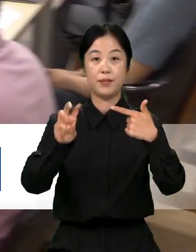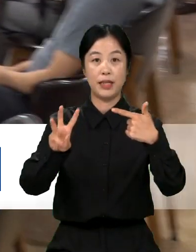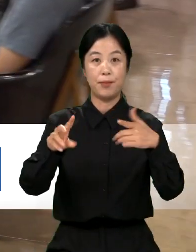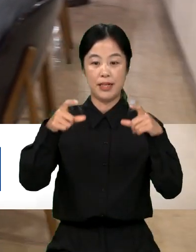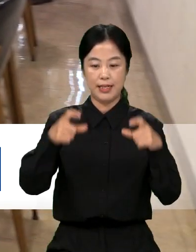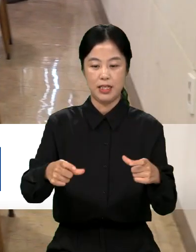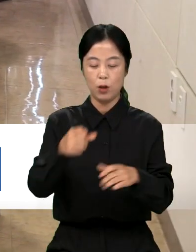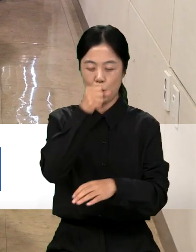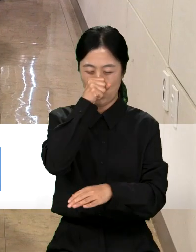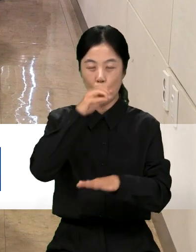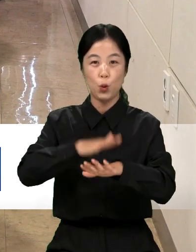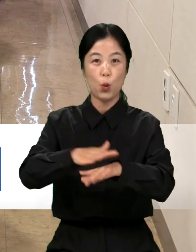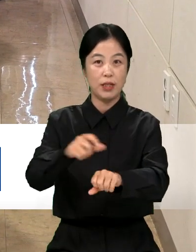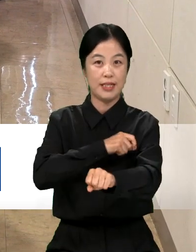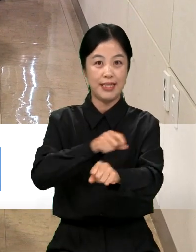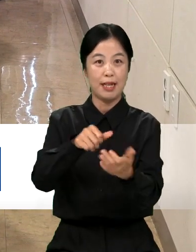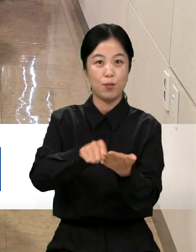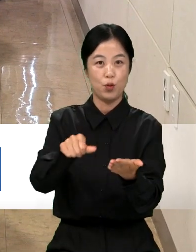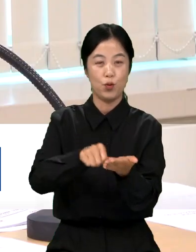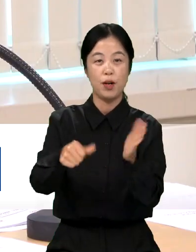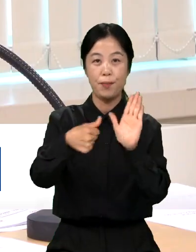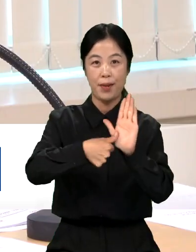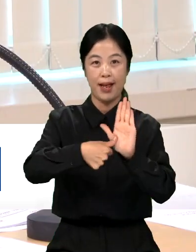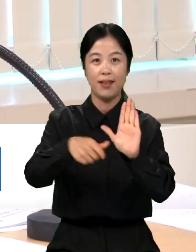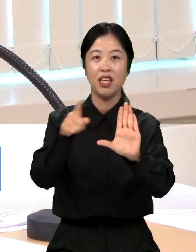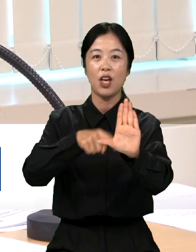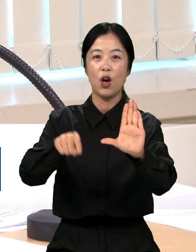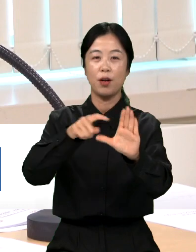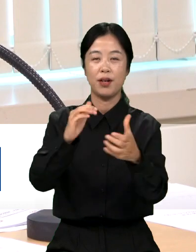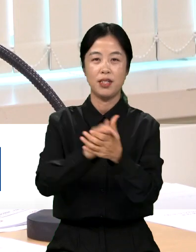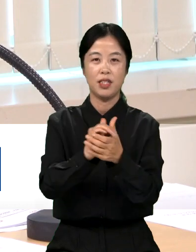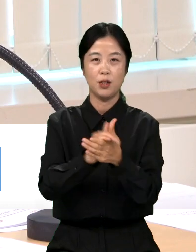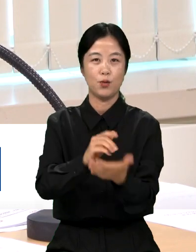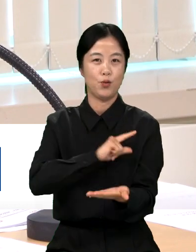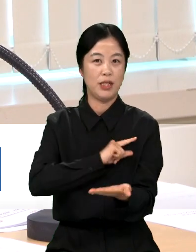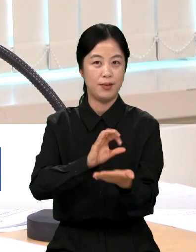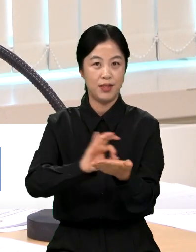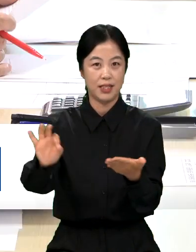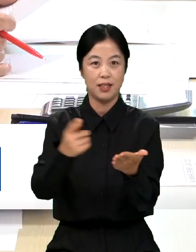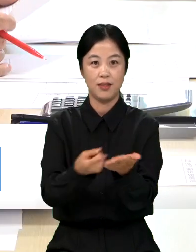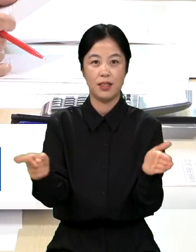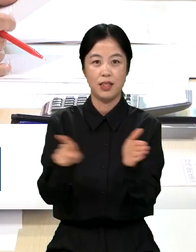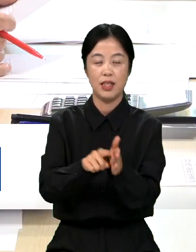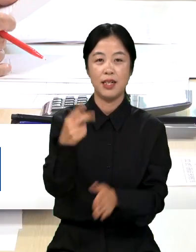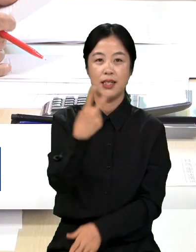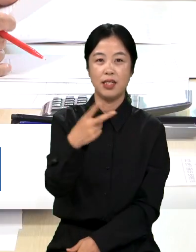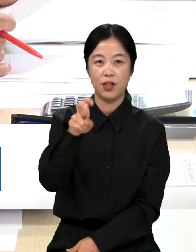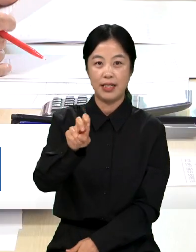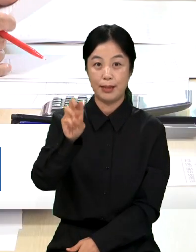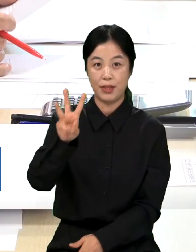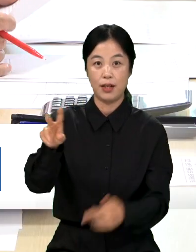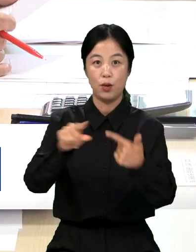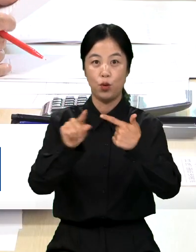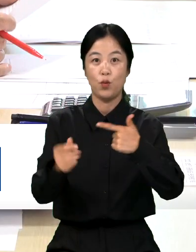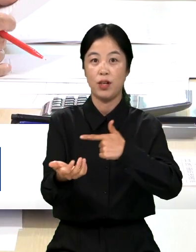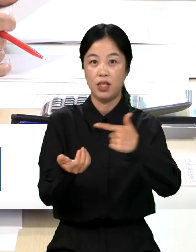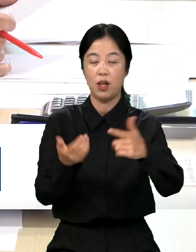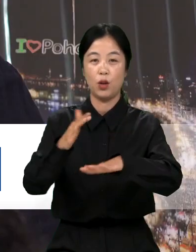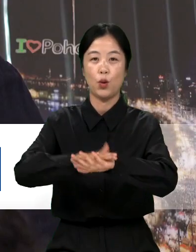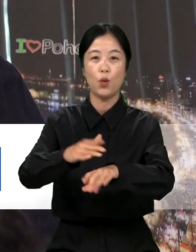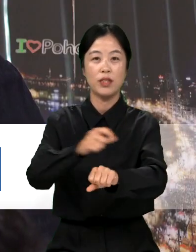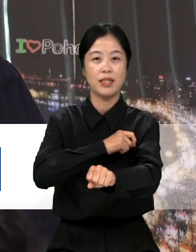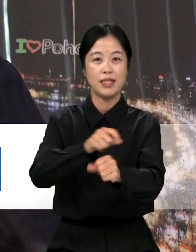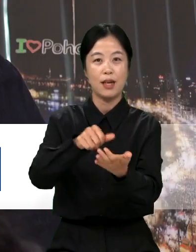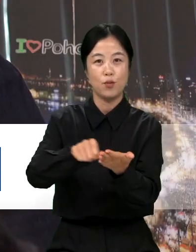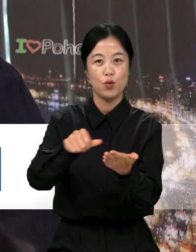포항시는 23일 지역 우수 농특산물 공동브랜드 영일만 친구 상표 사용을 위한 2023년 상반기